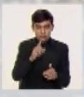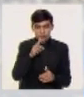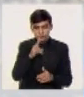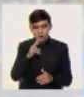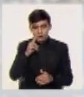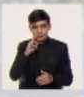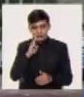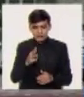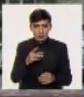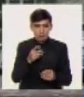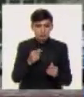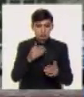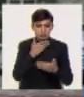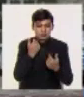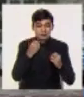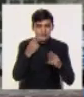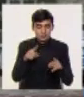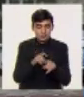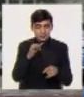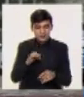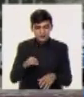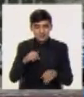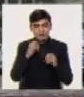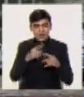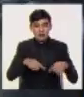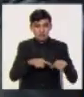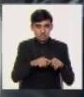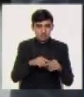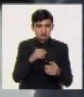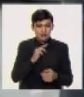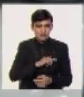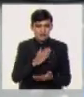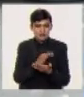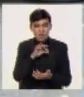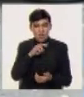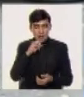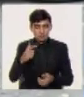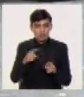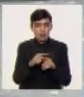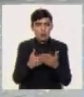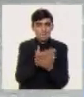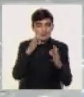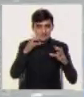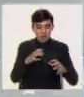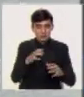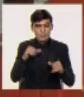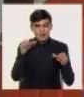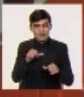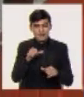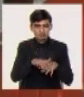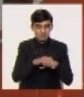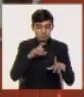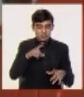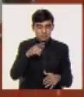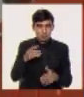них денег нет. Олег Чернышов, член областного общественного совета, говорит, что новый закон ограничивает права граждан. Ведь